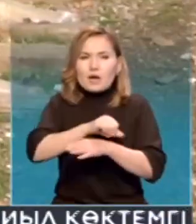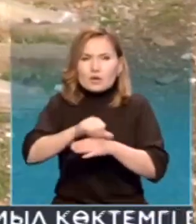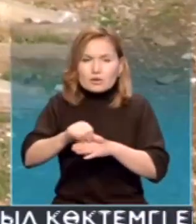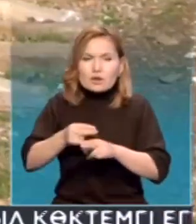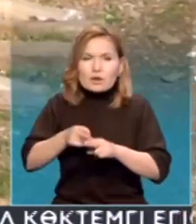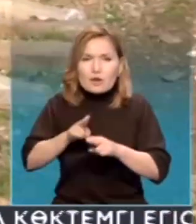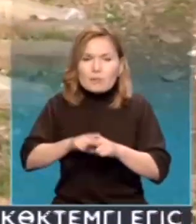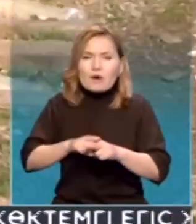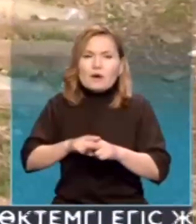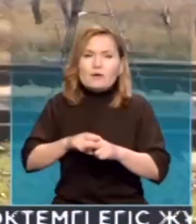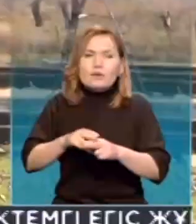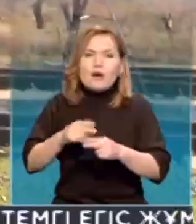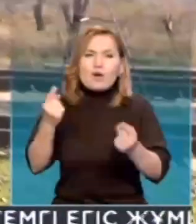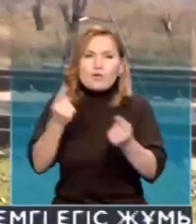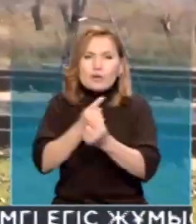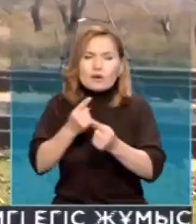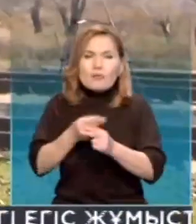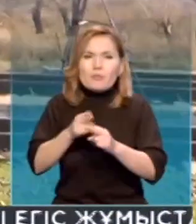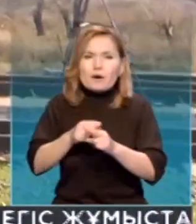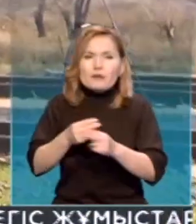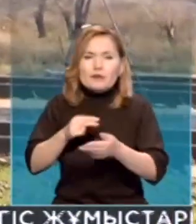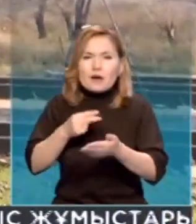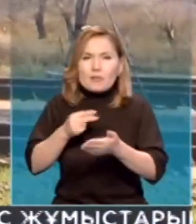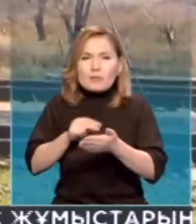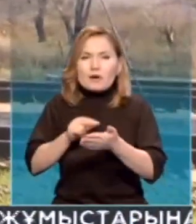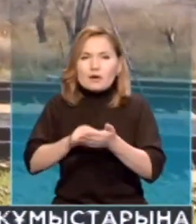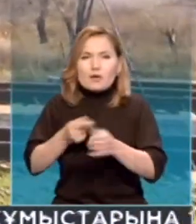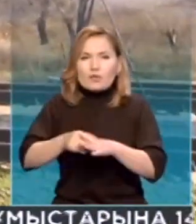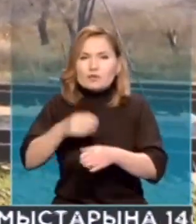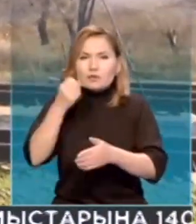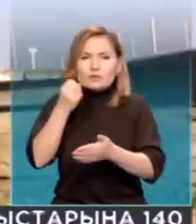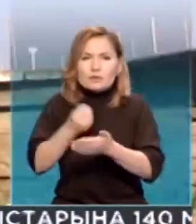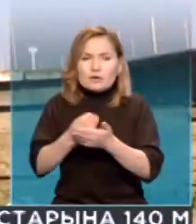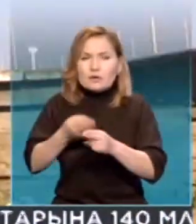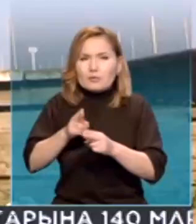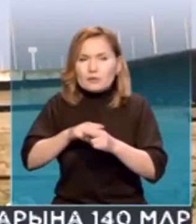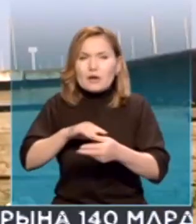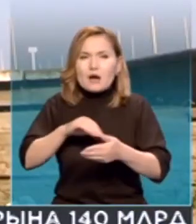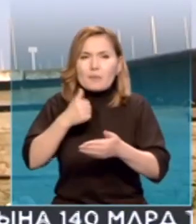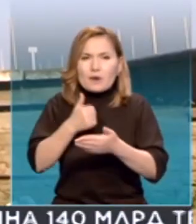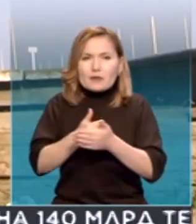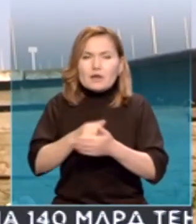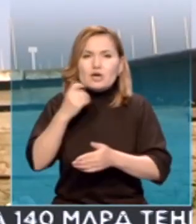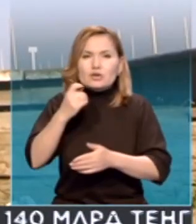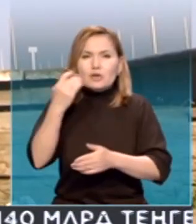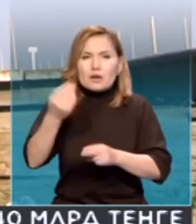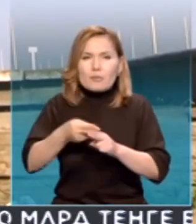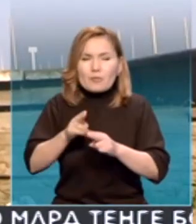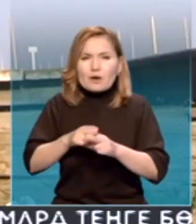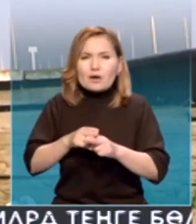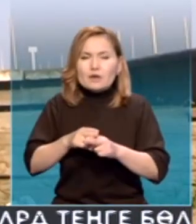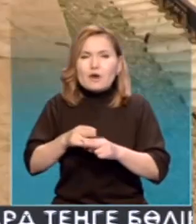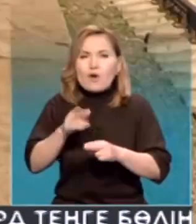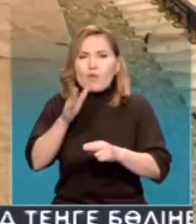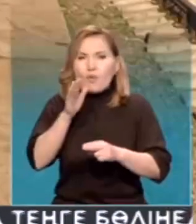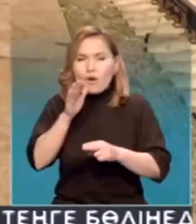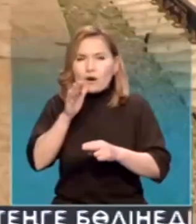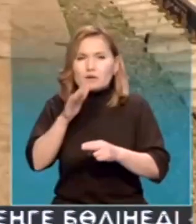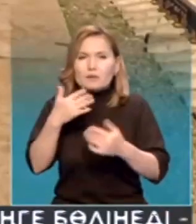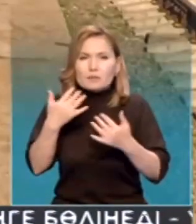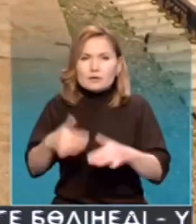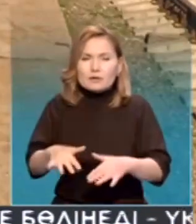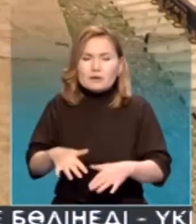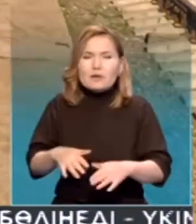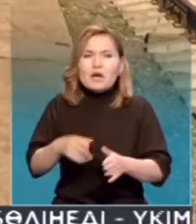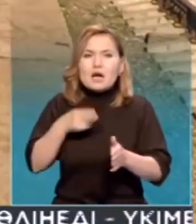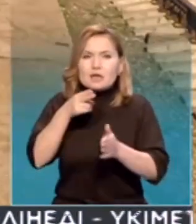өту, салық төлеу, әрі тасымал ақысы сайып келгенде тым қымбатқа түседі. Ең бастысы шаруалар уақыттан ұтылады. Темір жол істеп